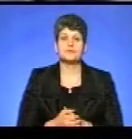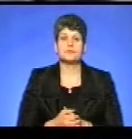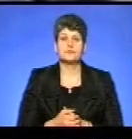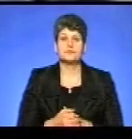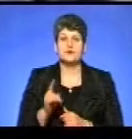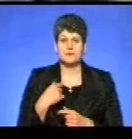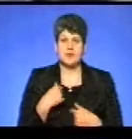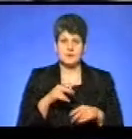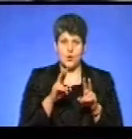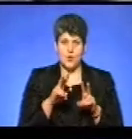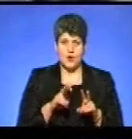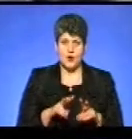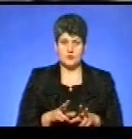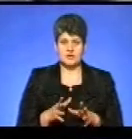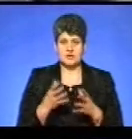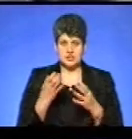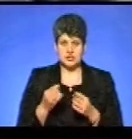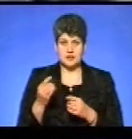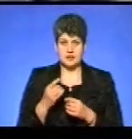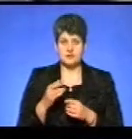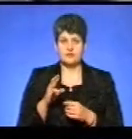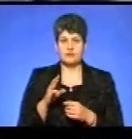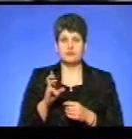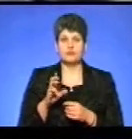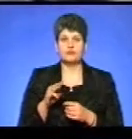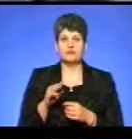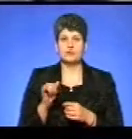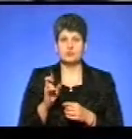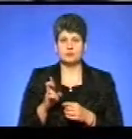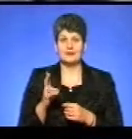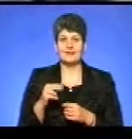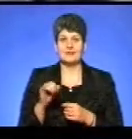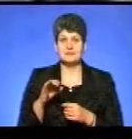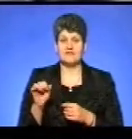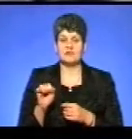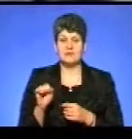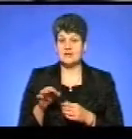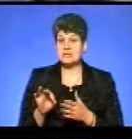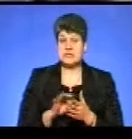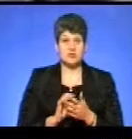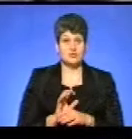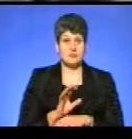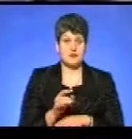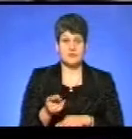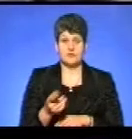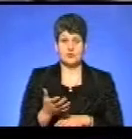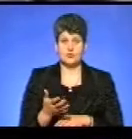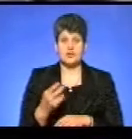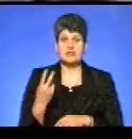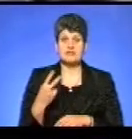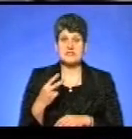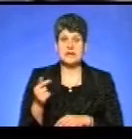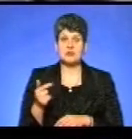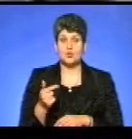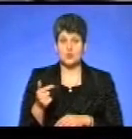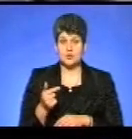щоб нас оглянули ще раз в диспансері, в Теребовлі. І нас зразу ж направили в Тернопіль. 20